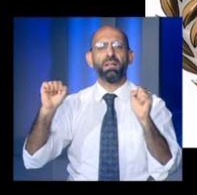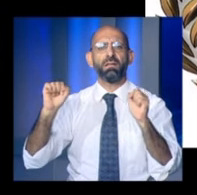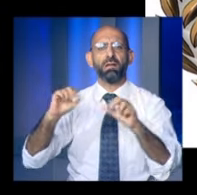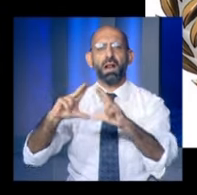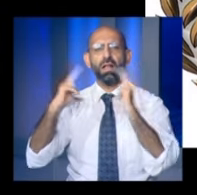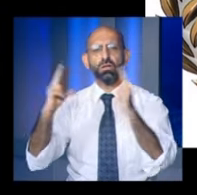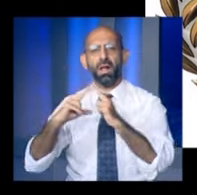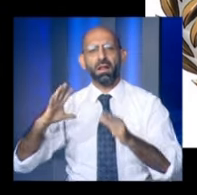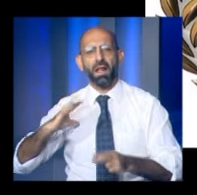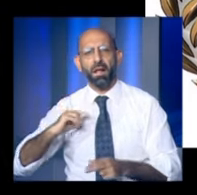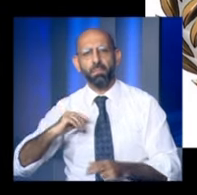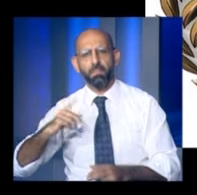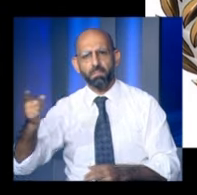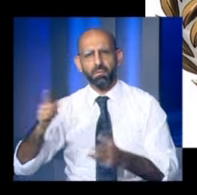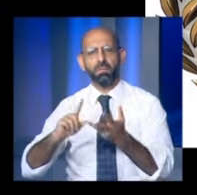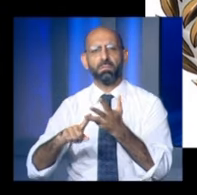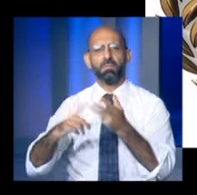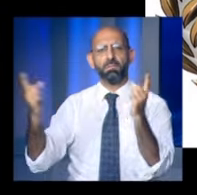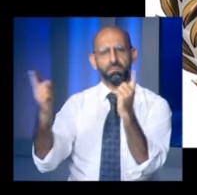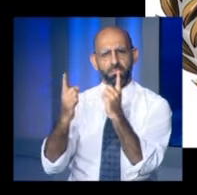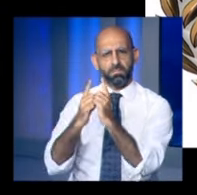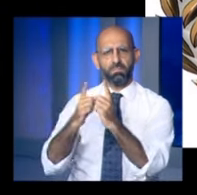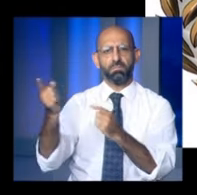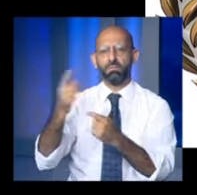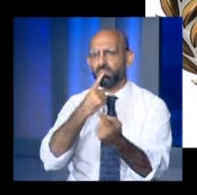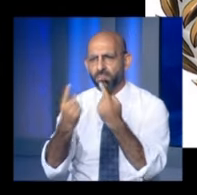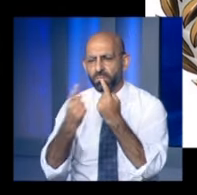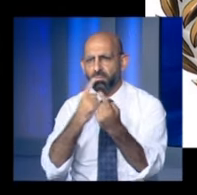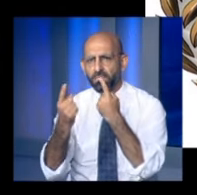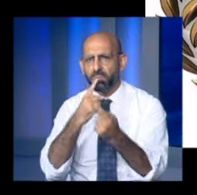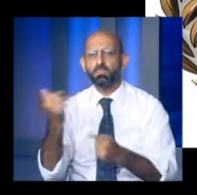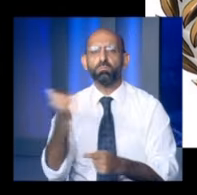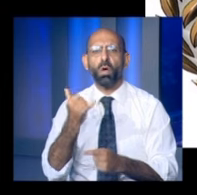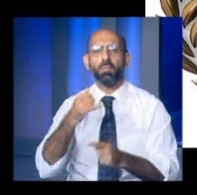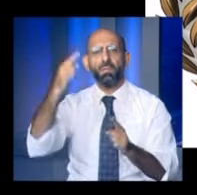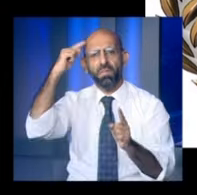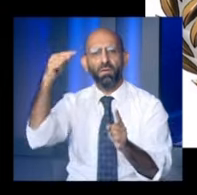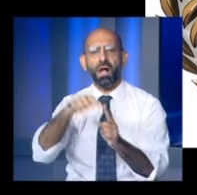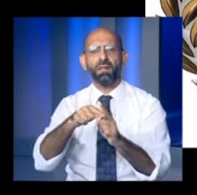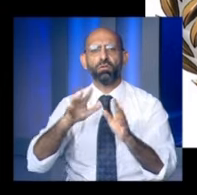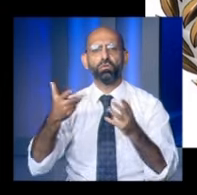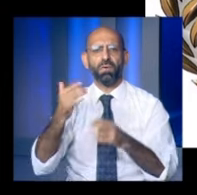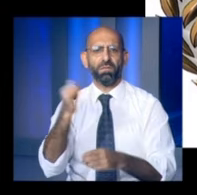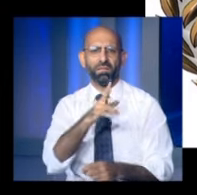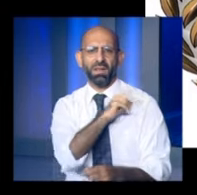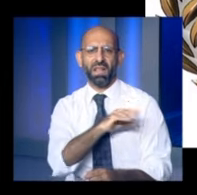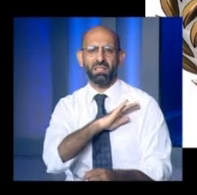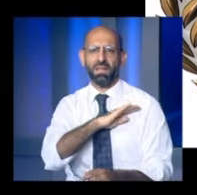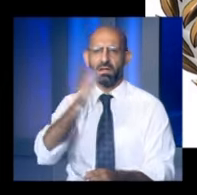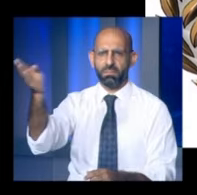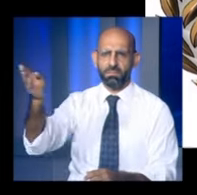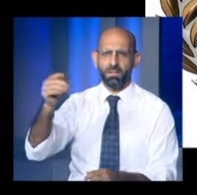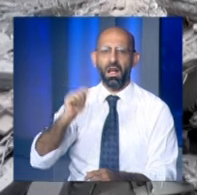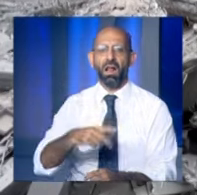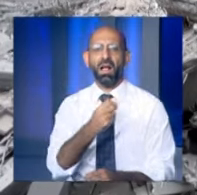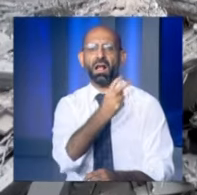ورئيس مجموعة الديمقراطيين في اللجنة النائب غريغوري ميكس، الذين أشارا في حينه إلى أن التركيز كله الآن على